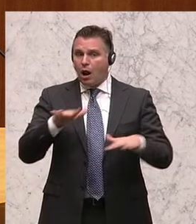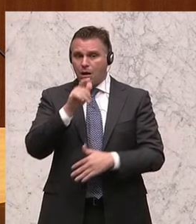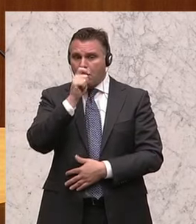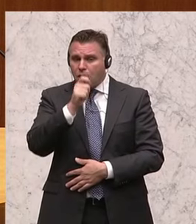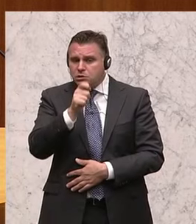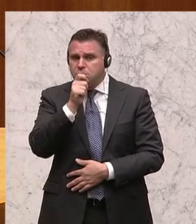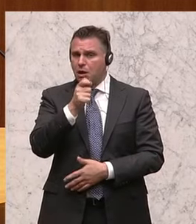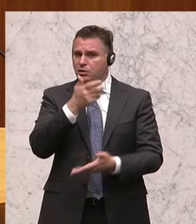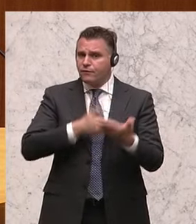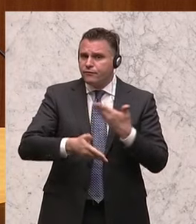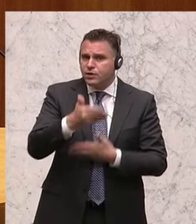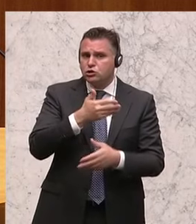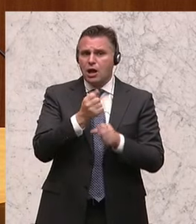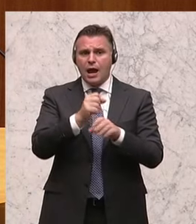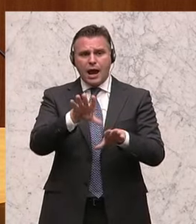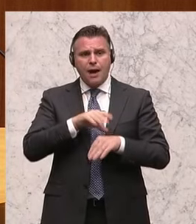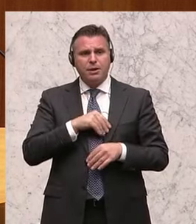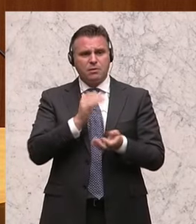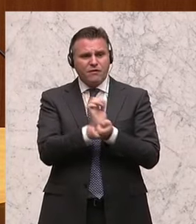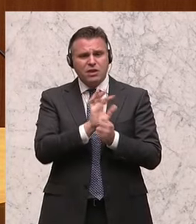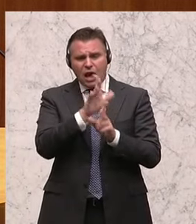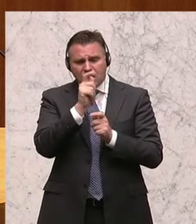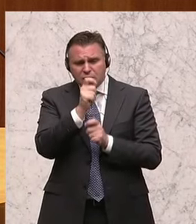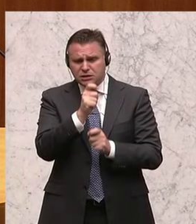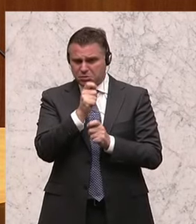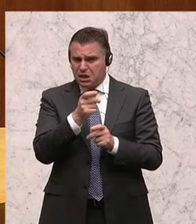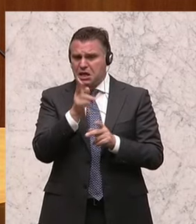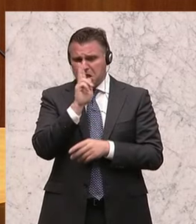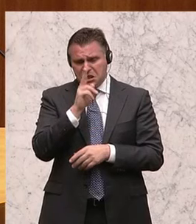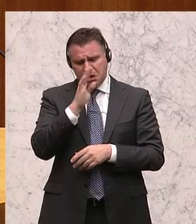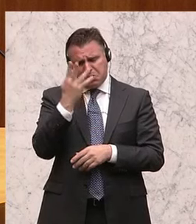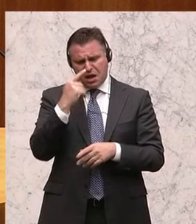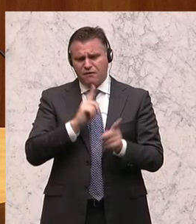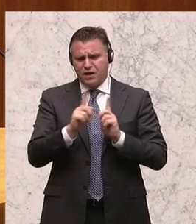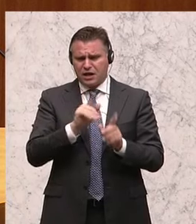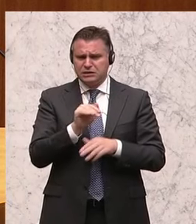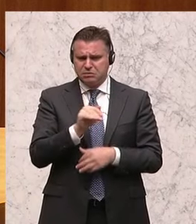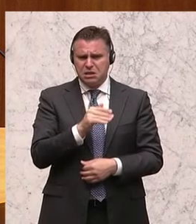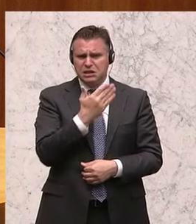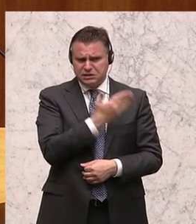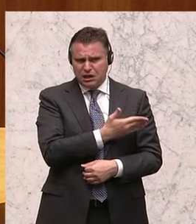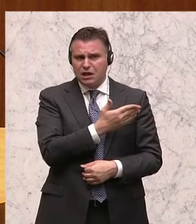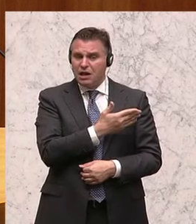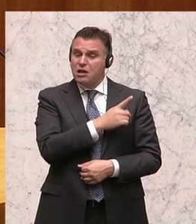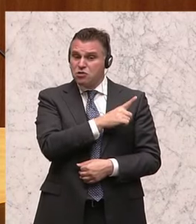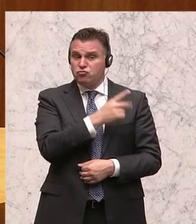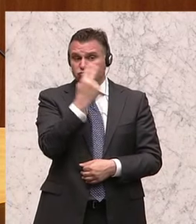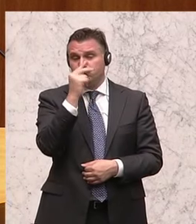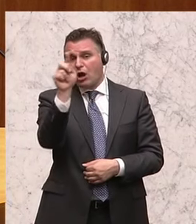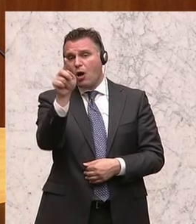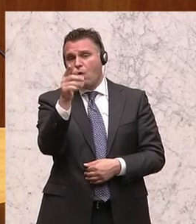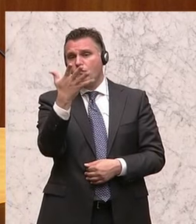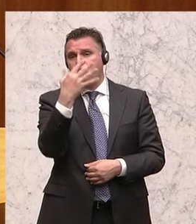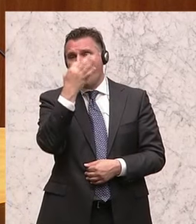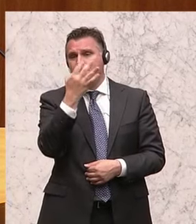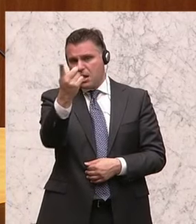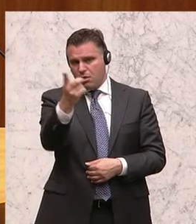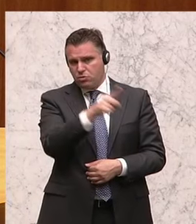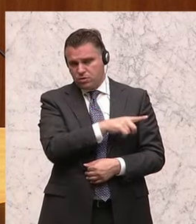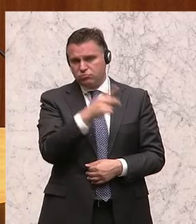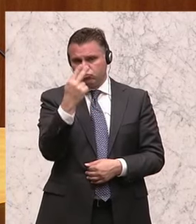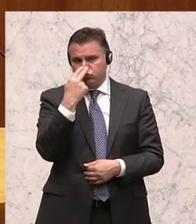von der Wirtschaft, von den Arbeitnehmervertretern und so weiter. Also, lieber Herr Verkehrsminister, dort können Sie sich eine Anleihe nehmen, wenn